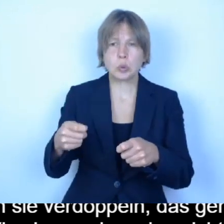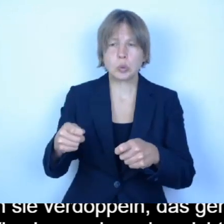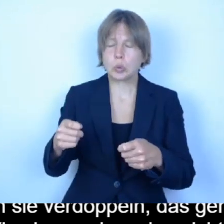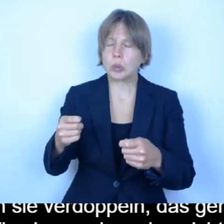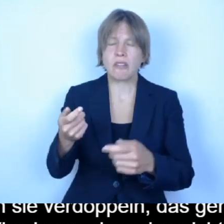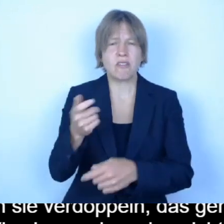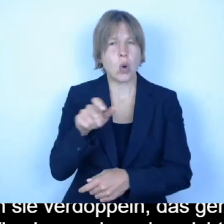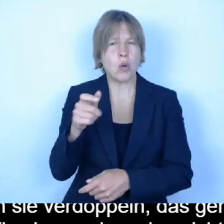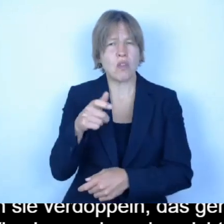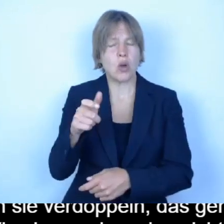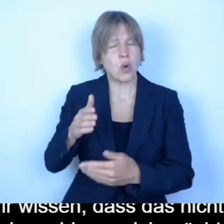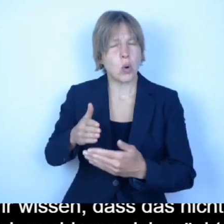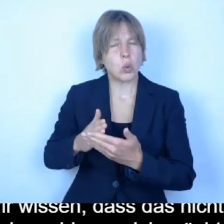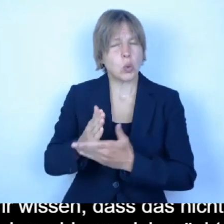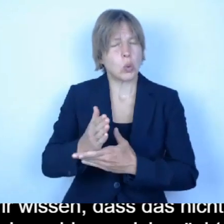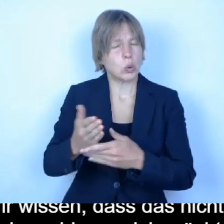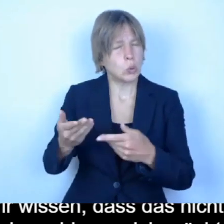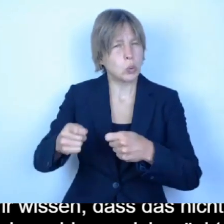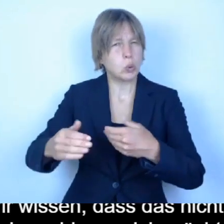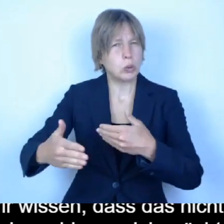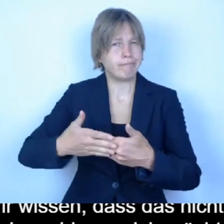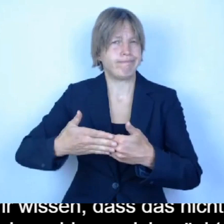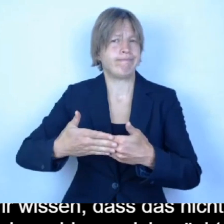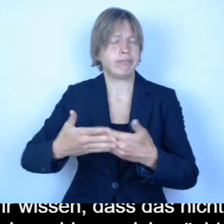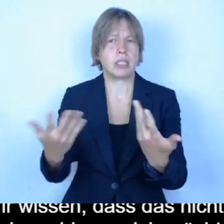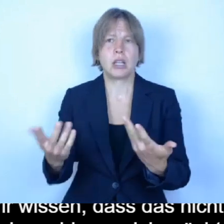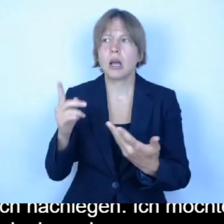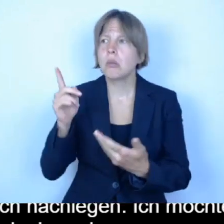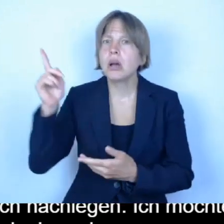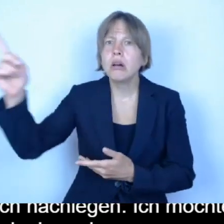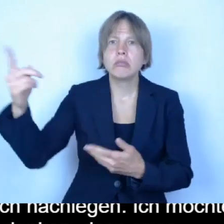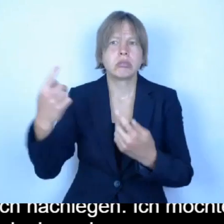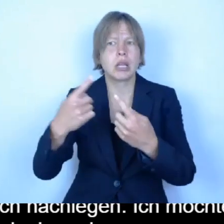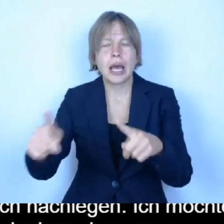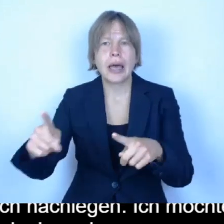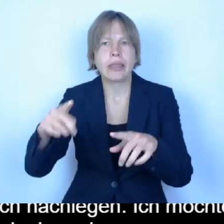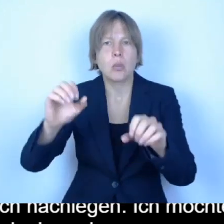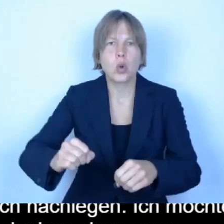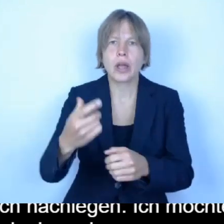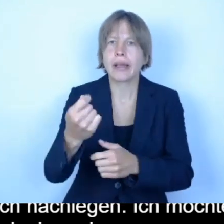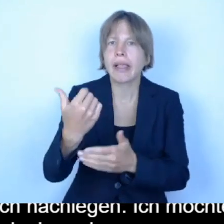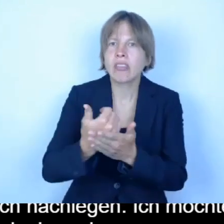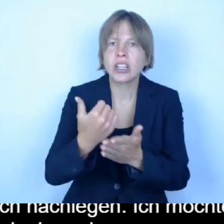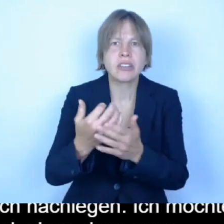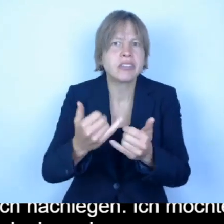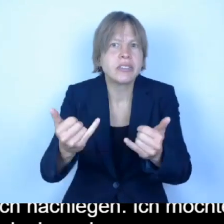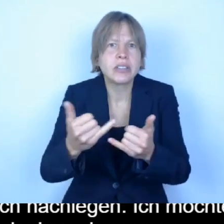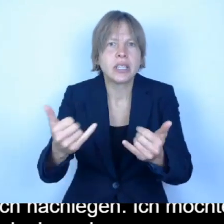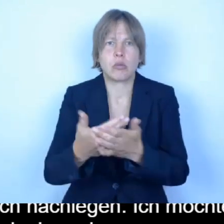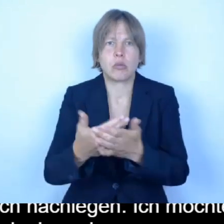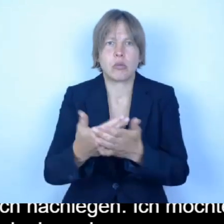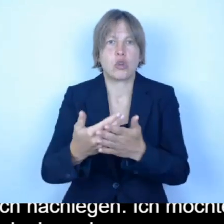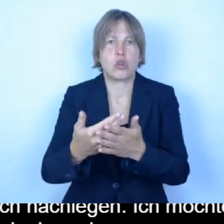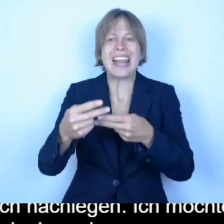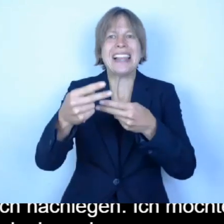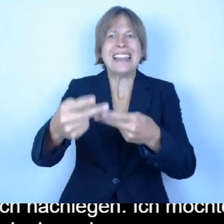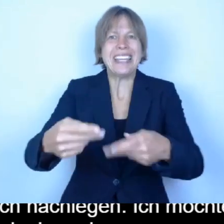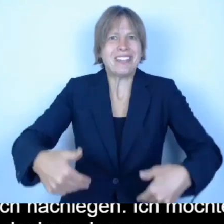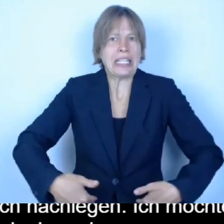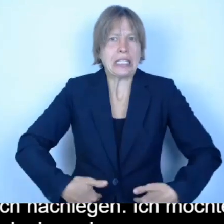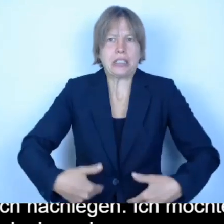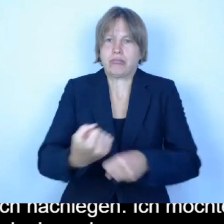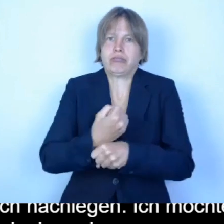einfach aus. Und es wird auch in Zukunft, also nach der Eröffnung, dann schwierig werden, dass die Säle tatsächlich gefüllt werden, weil